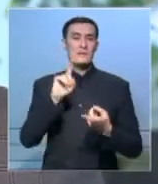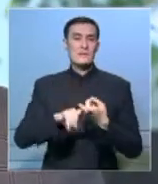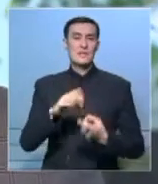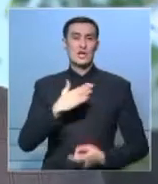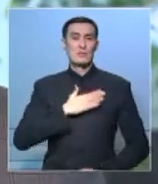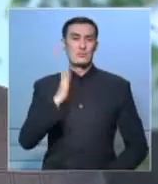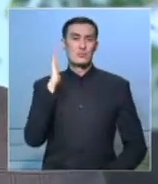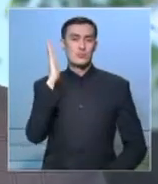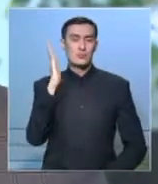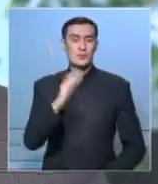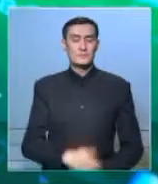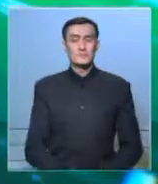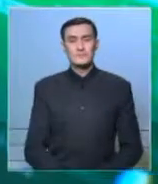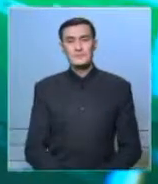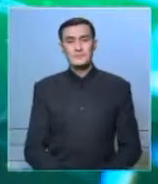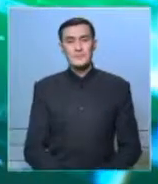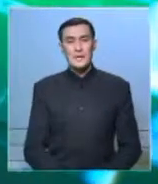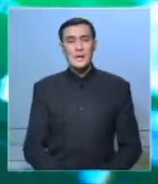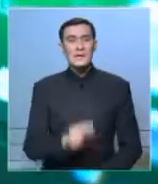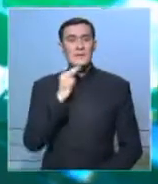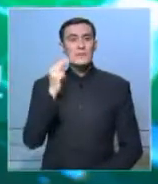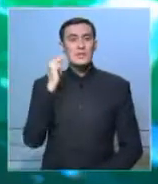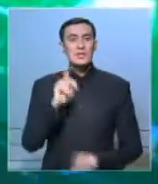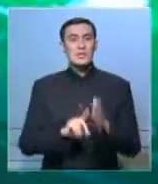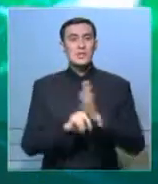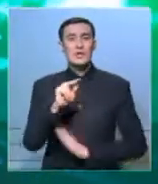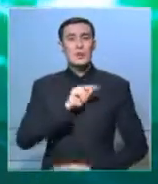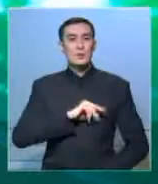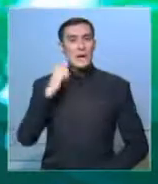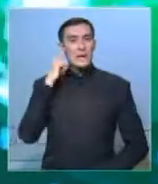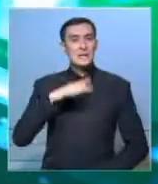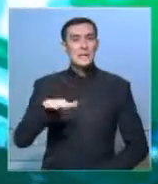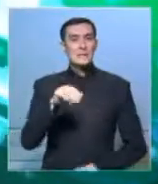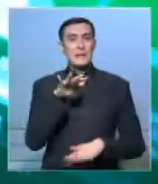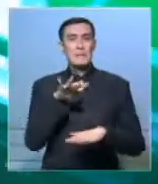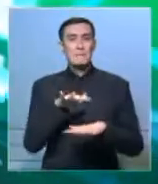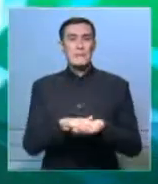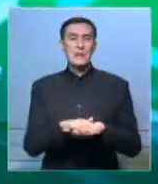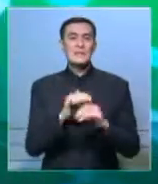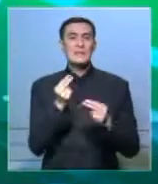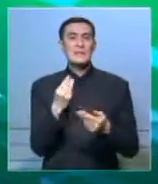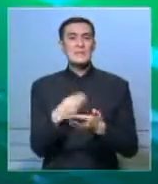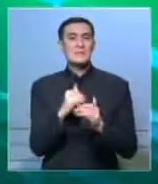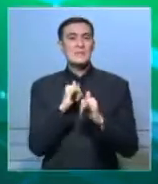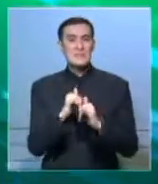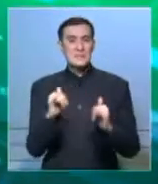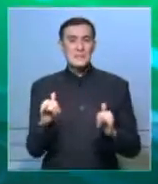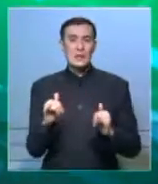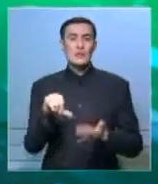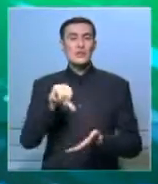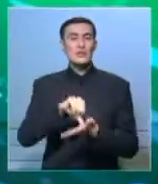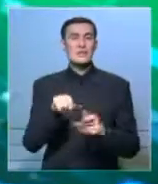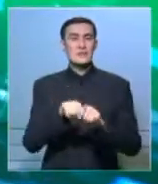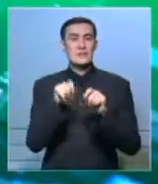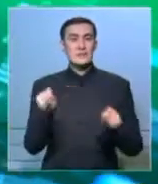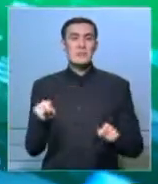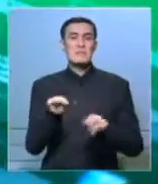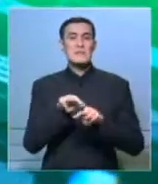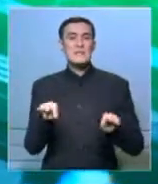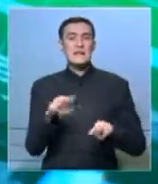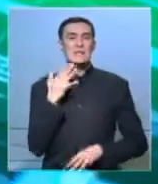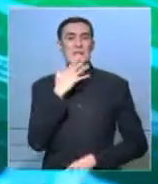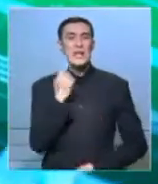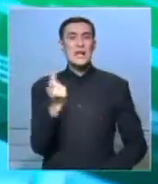наше будущее. В Пекине начал работу Азиатский банк инфраструктурных инвестиций. В церемонии открытия принял участие министр